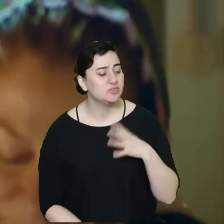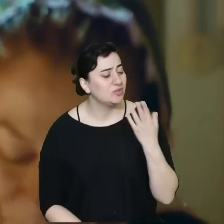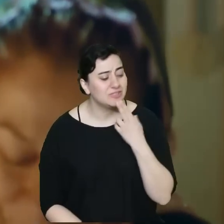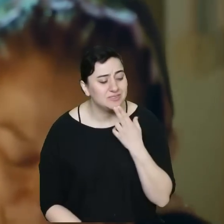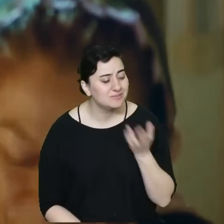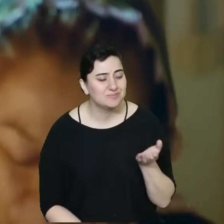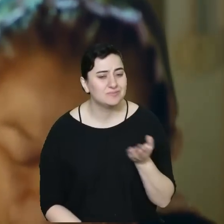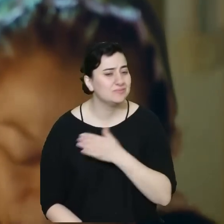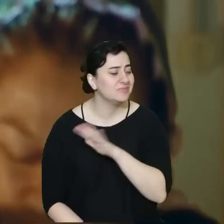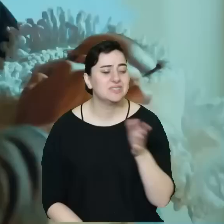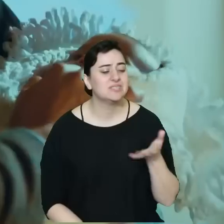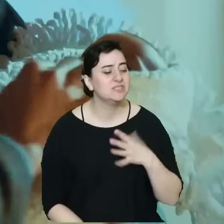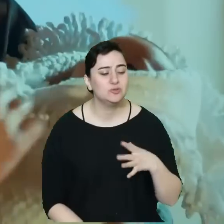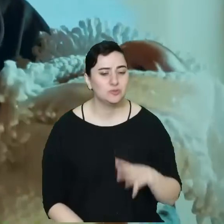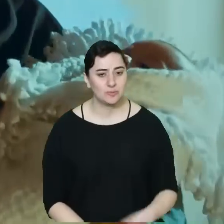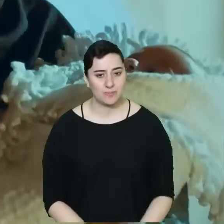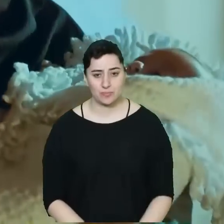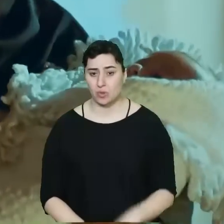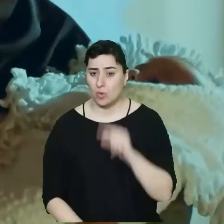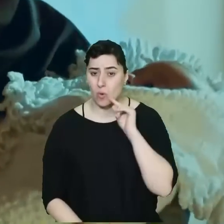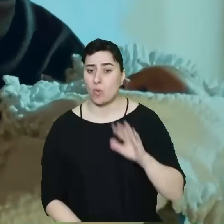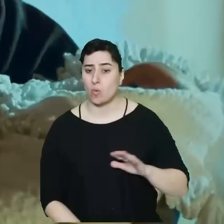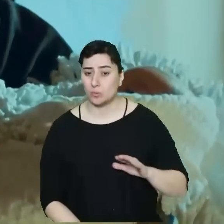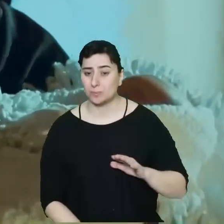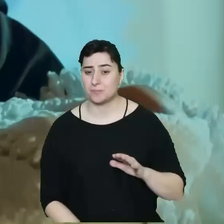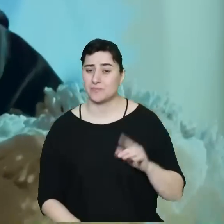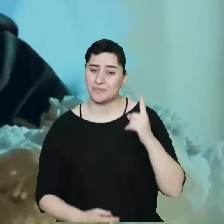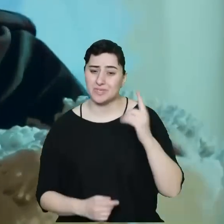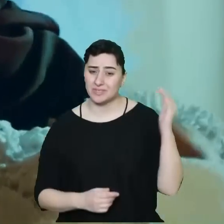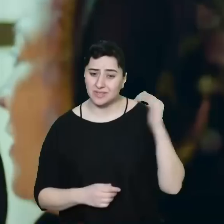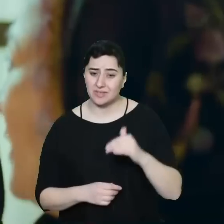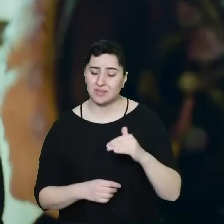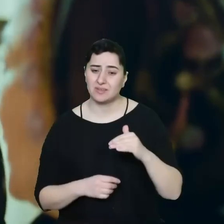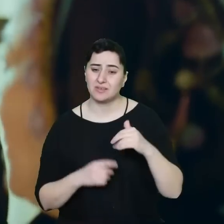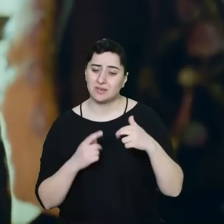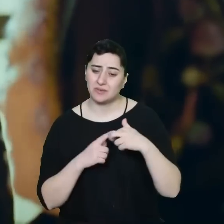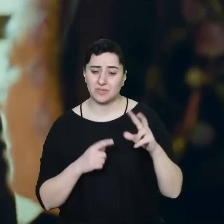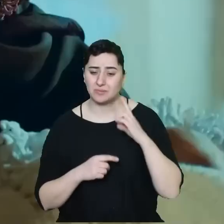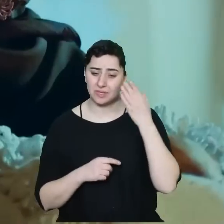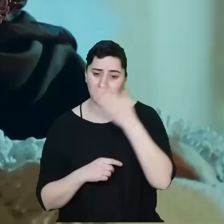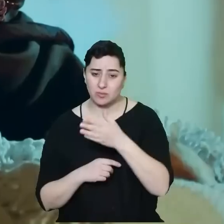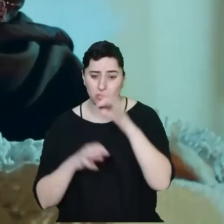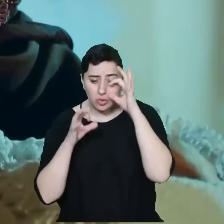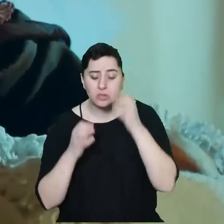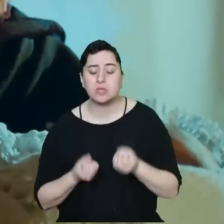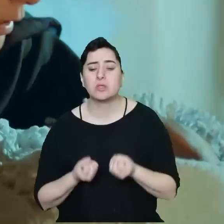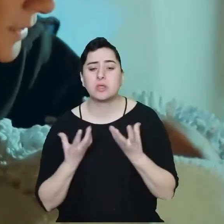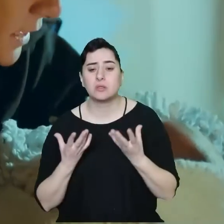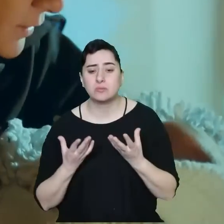be? Ne istiyorlar? Oğlum. Hı? Bir ara uğra da Rauf Efendi'ye gidelim. Benim gözlükler artık